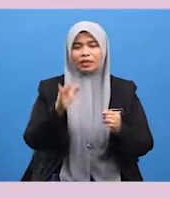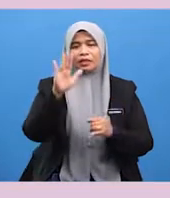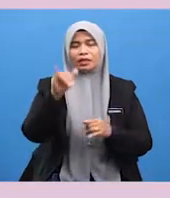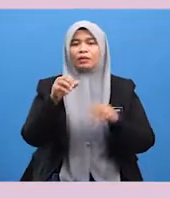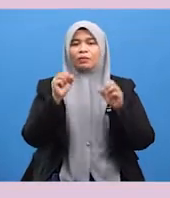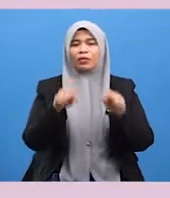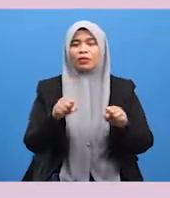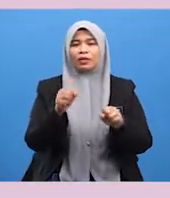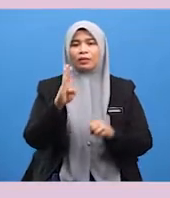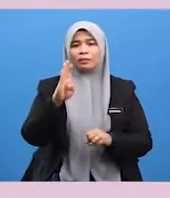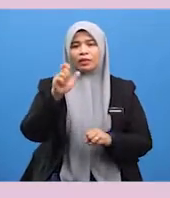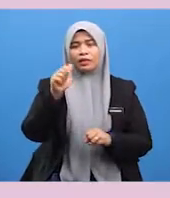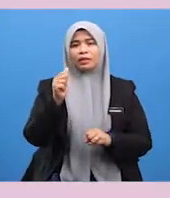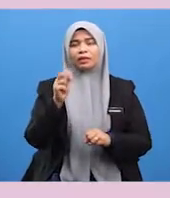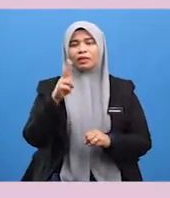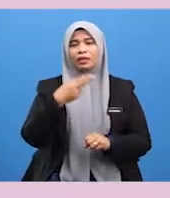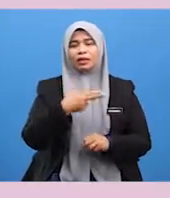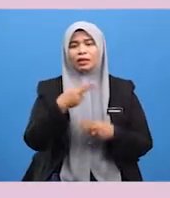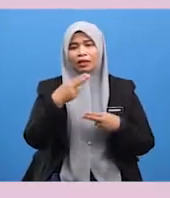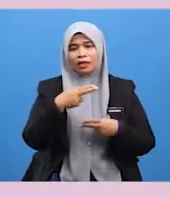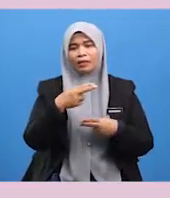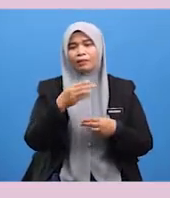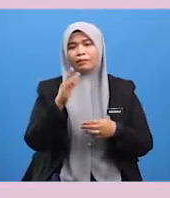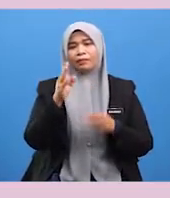hak manusia agar sentiasa terjamin.